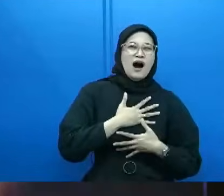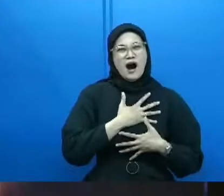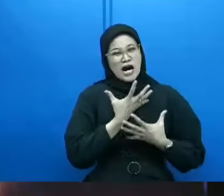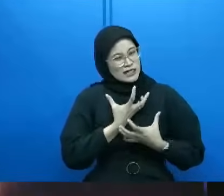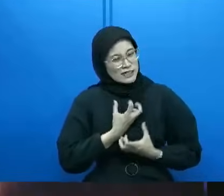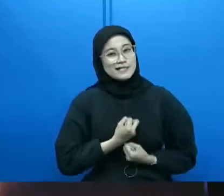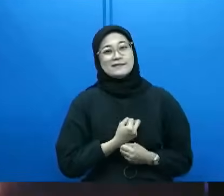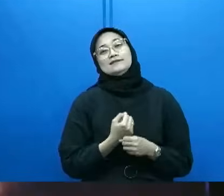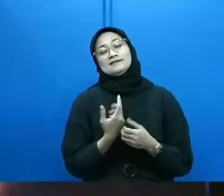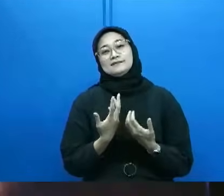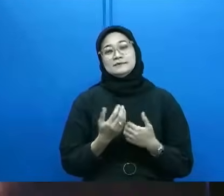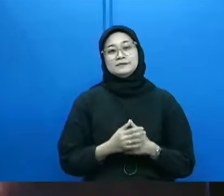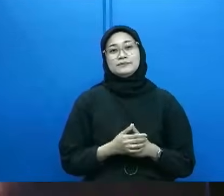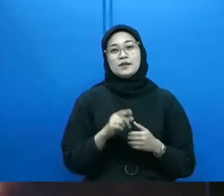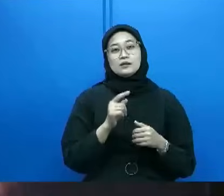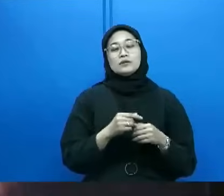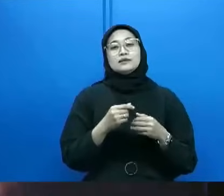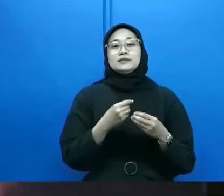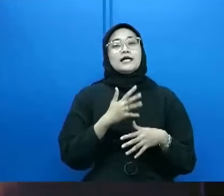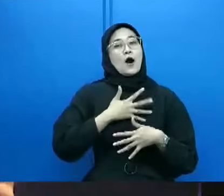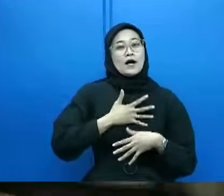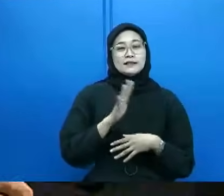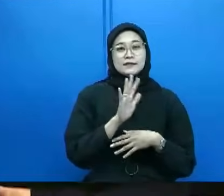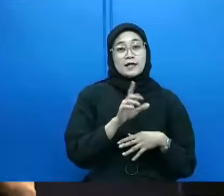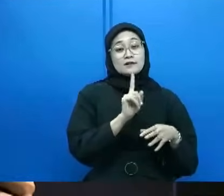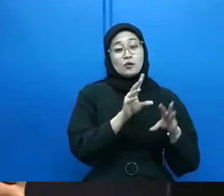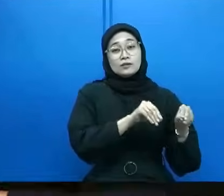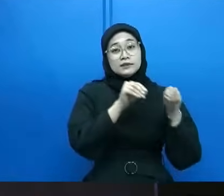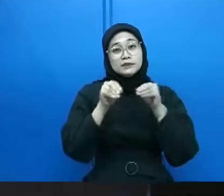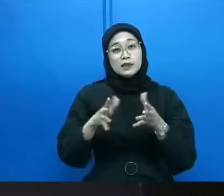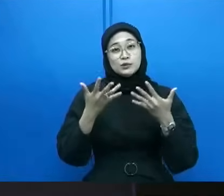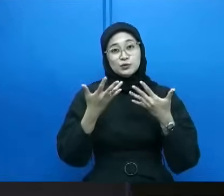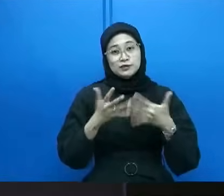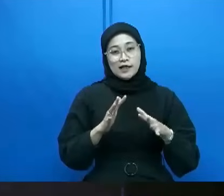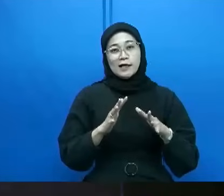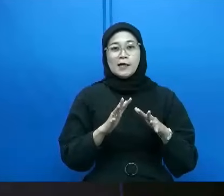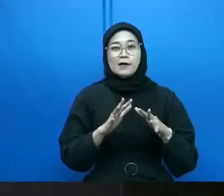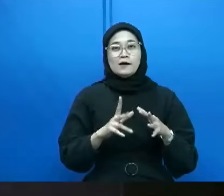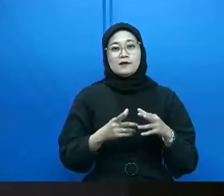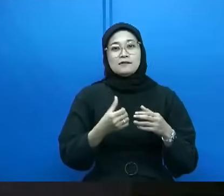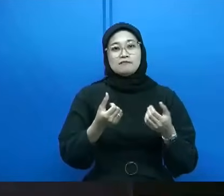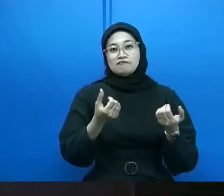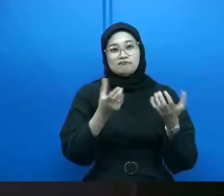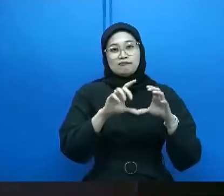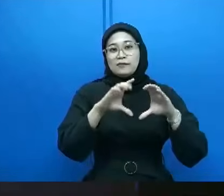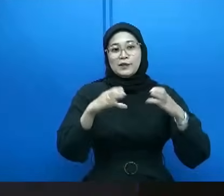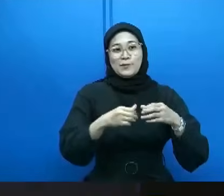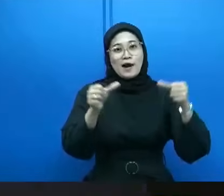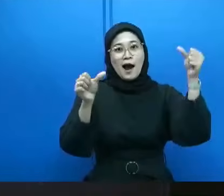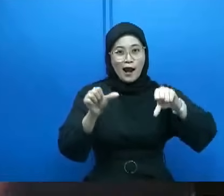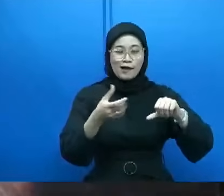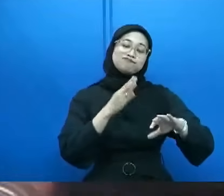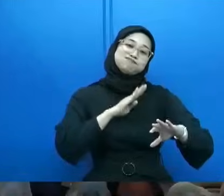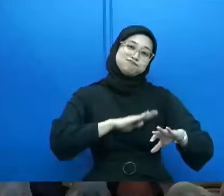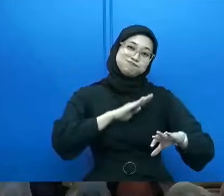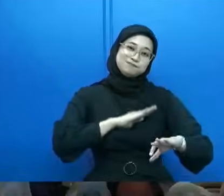Akan terjadi suasana batin yang luar biasa. Jangankan sholat fardunya, ketinggalan tahajud semalam, Anda bisa gelisah. Subuh